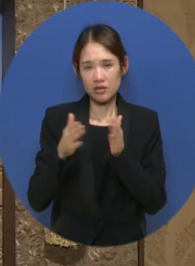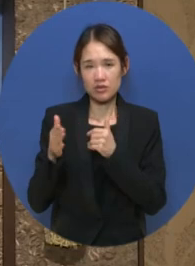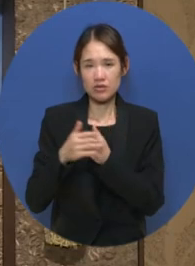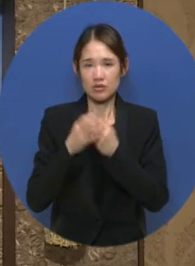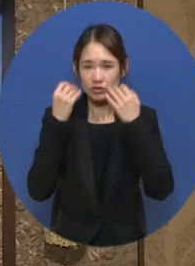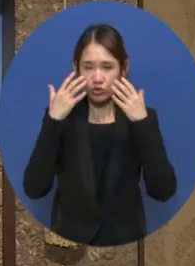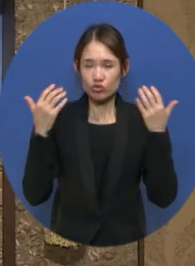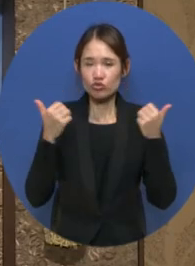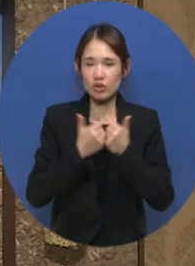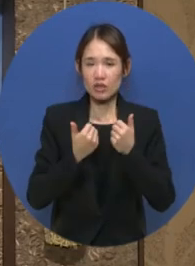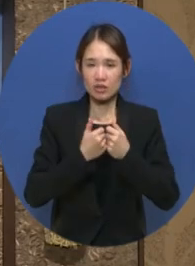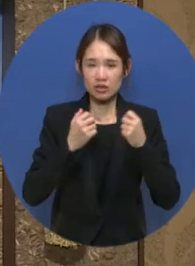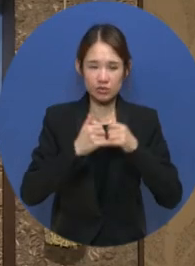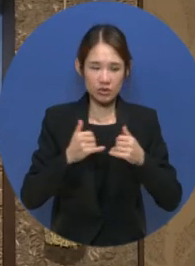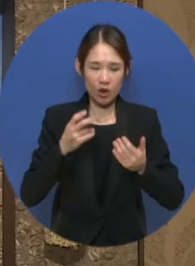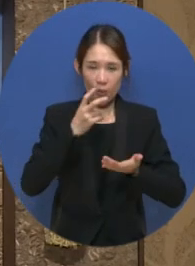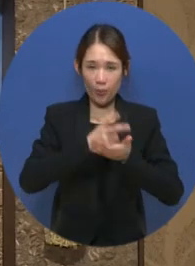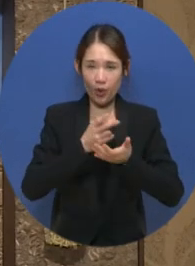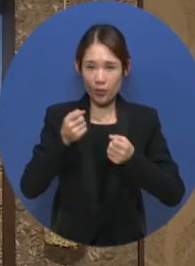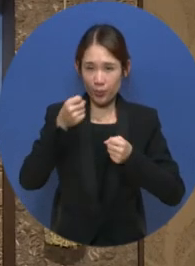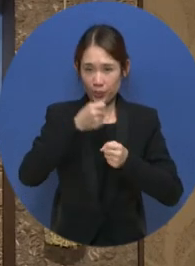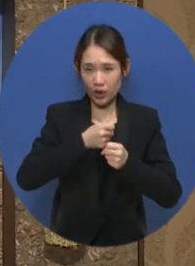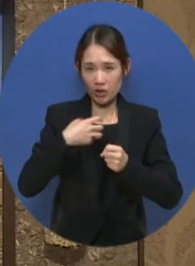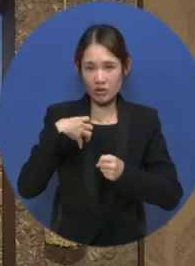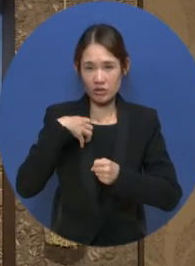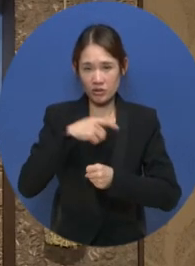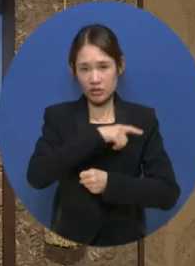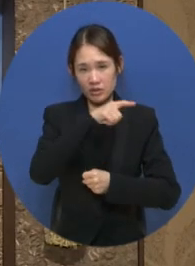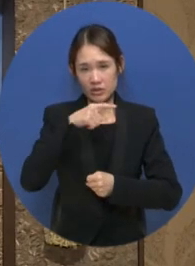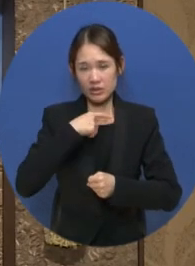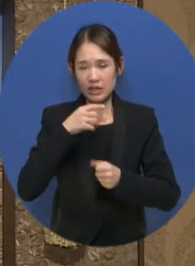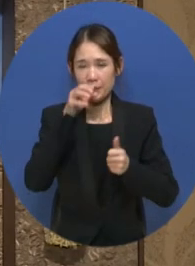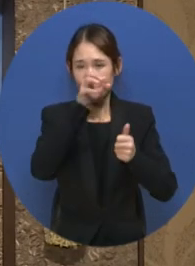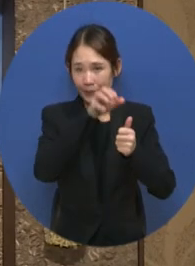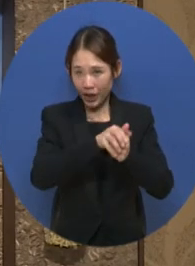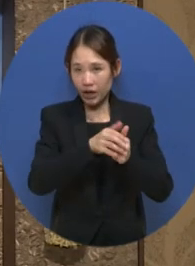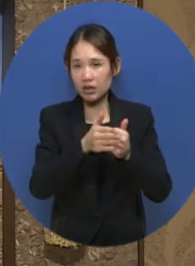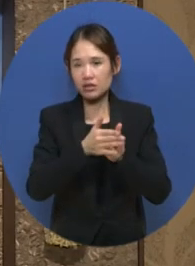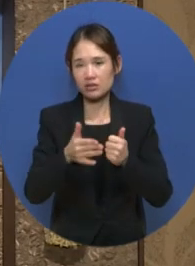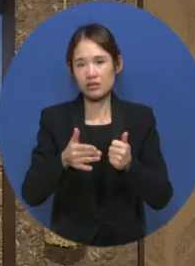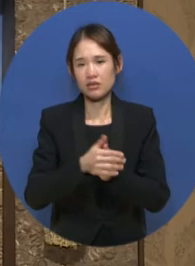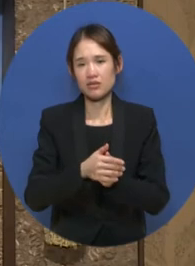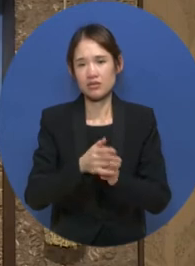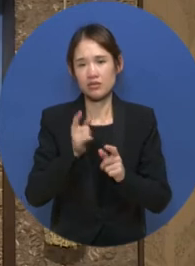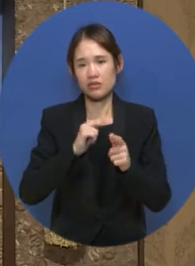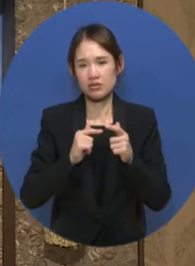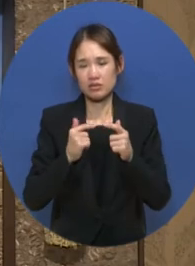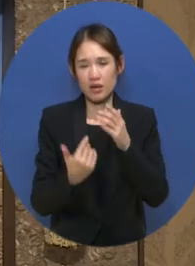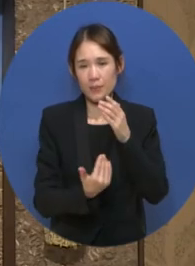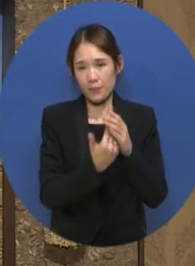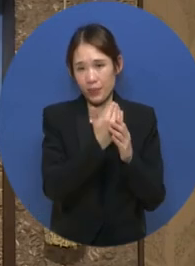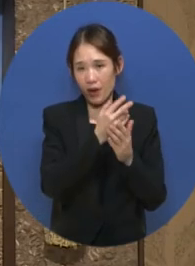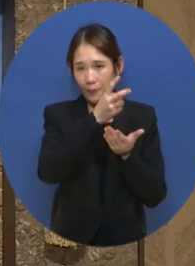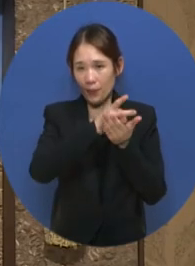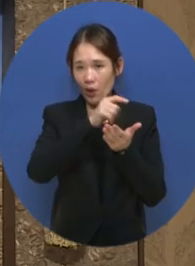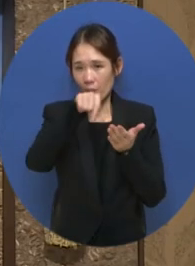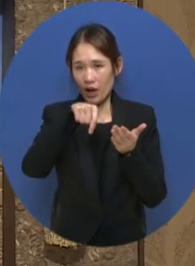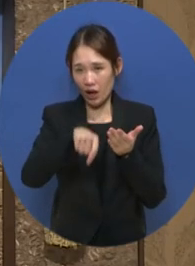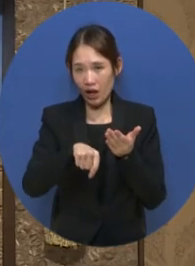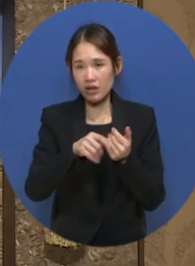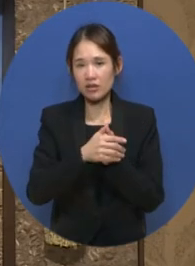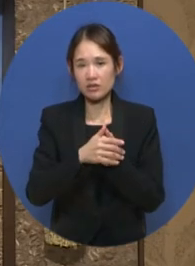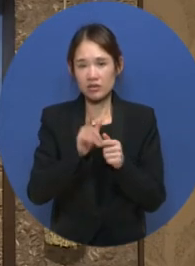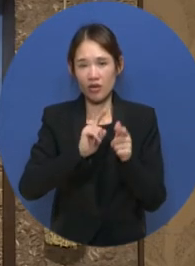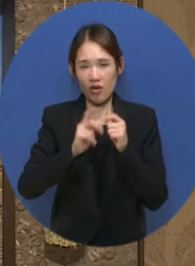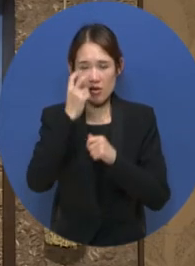국회에 계신 분들이 법을 만드는 역할이 그들이 의무이기 때문에 좀더 이제 발휘되는 법률안 에 대해서 조금 더